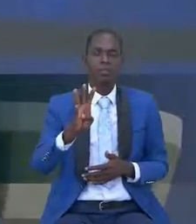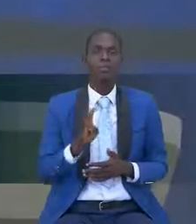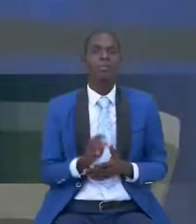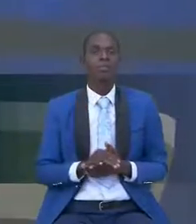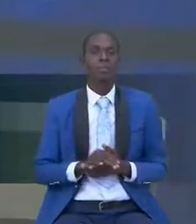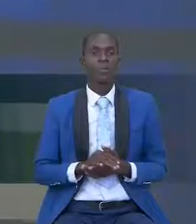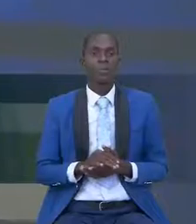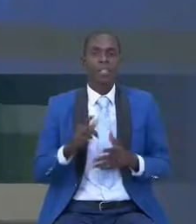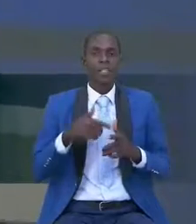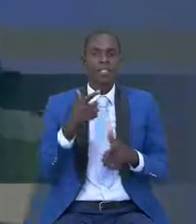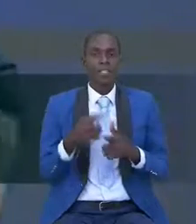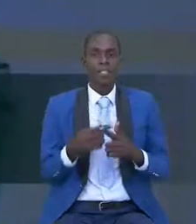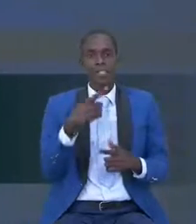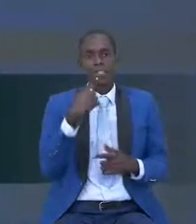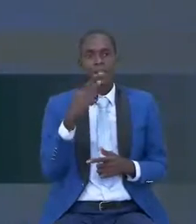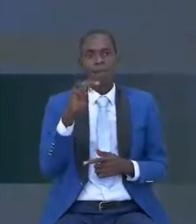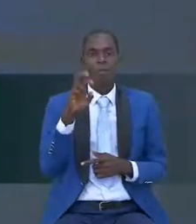34.